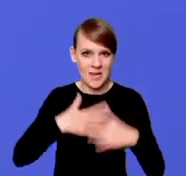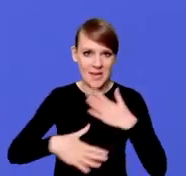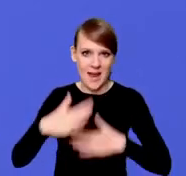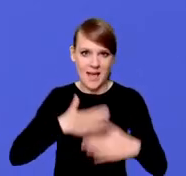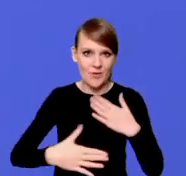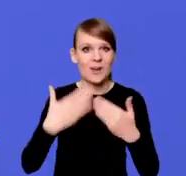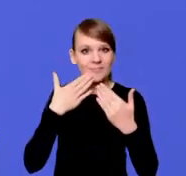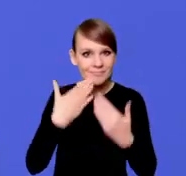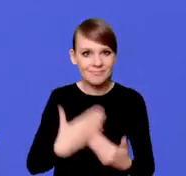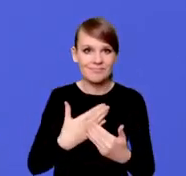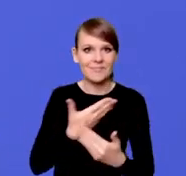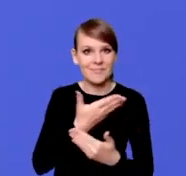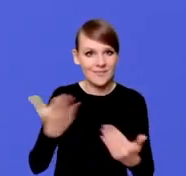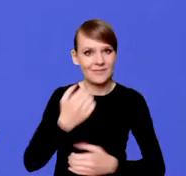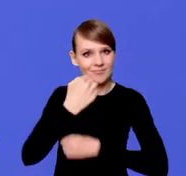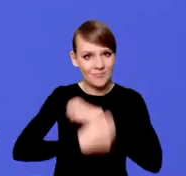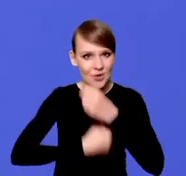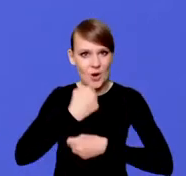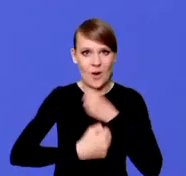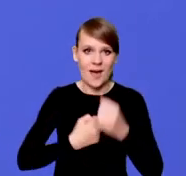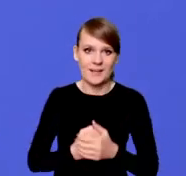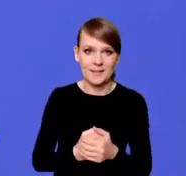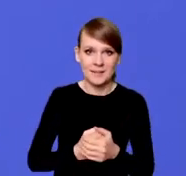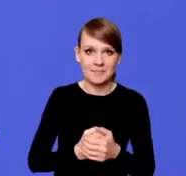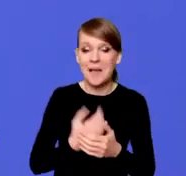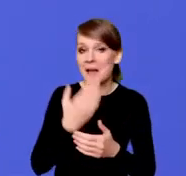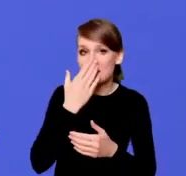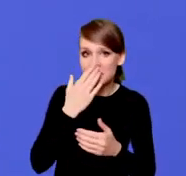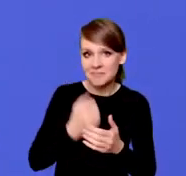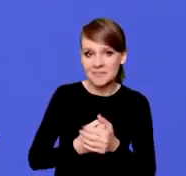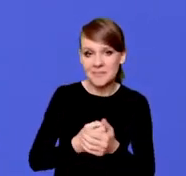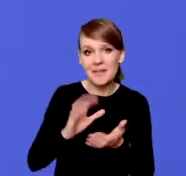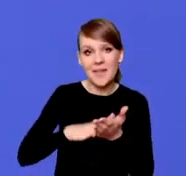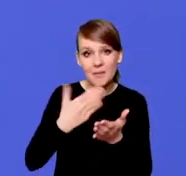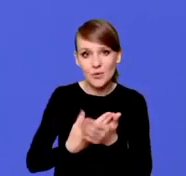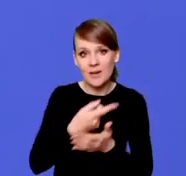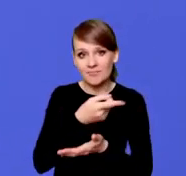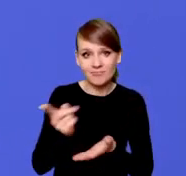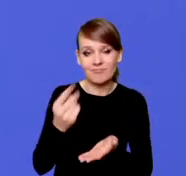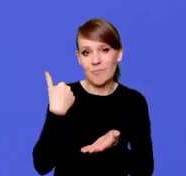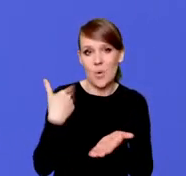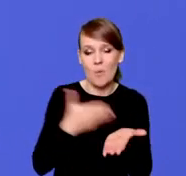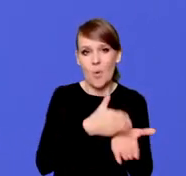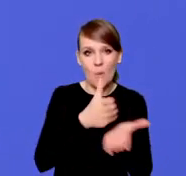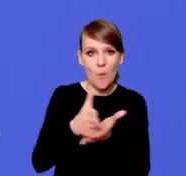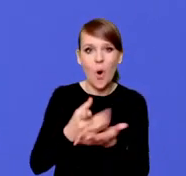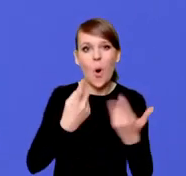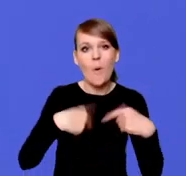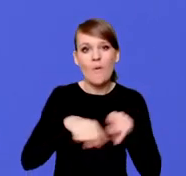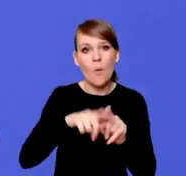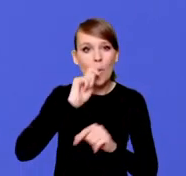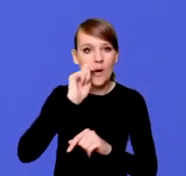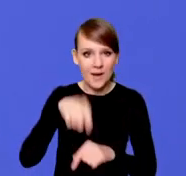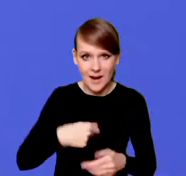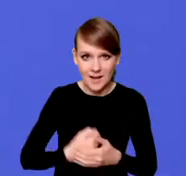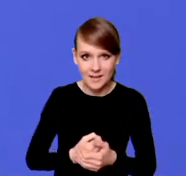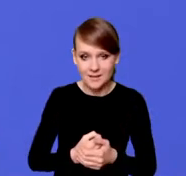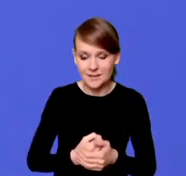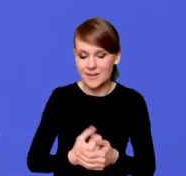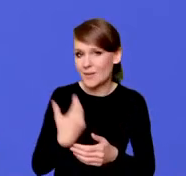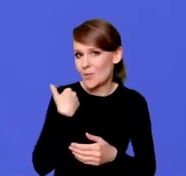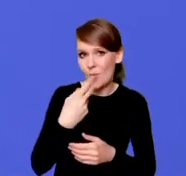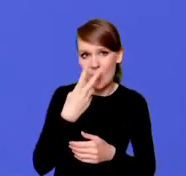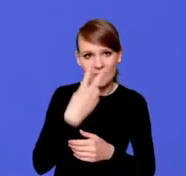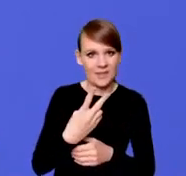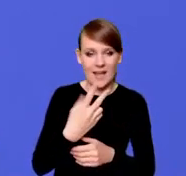podejmowane przez Państwa działania. Takie jak chociażby pomoc dla obywateli Ukrainy, których tak wiele przykładów widzieliśmy w ostatnim